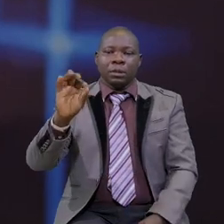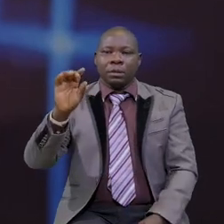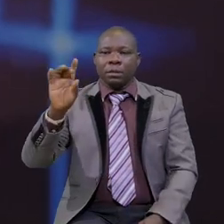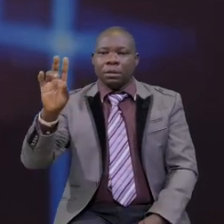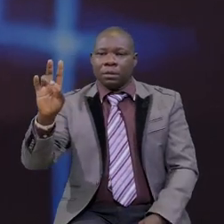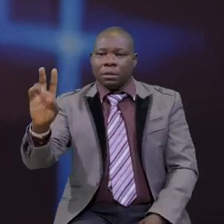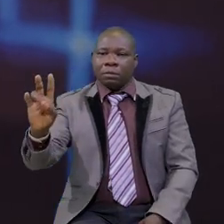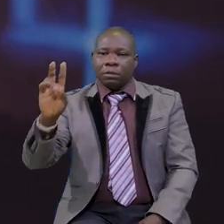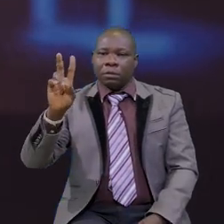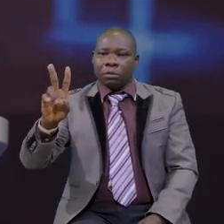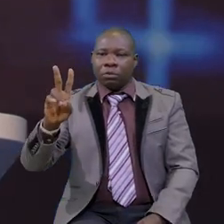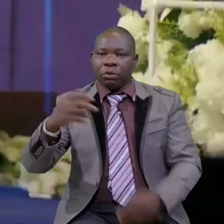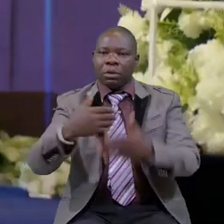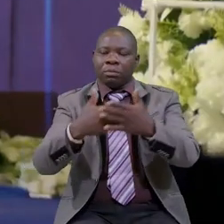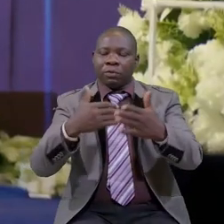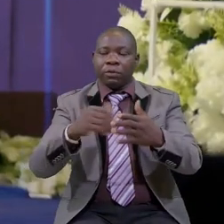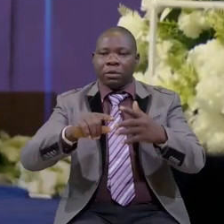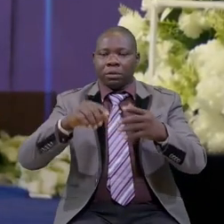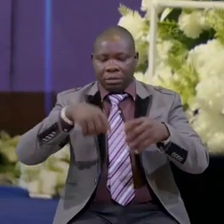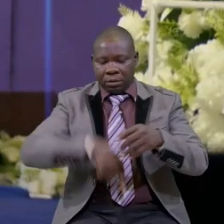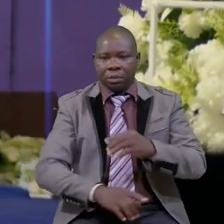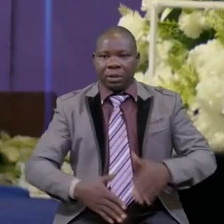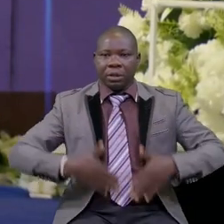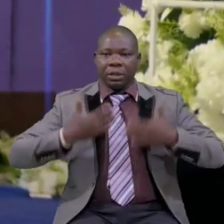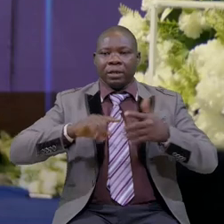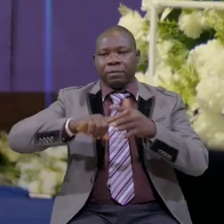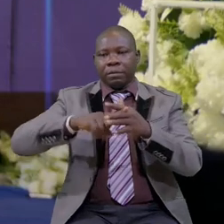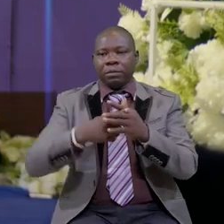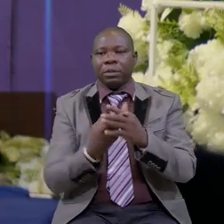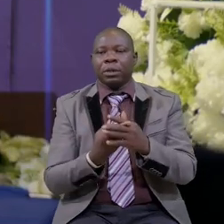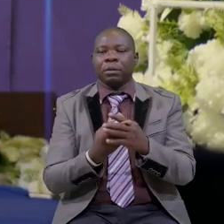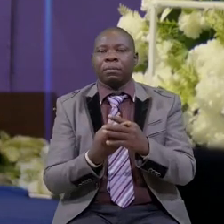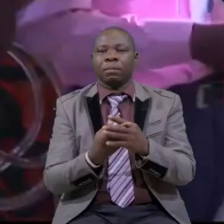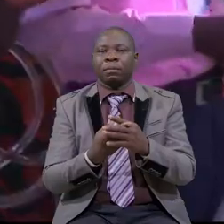112, même avant même que la vie profonde ne commence.